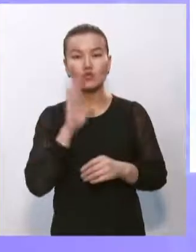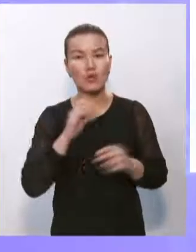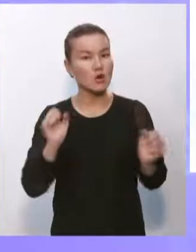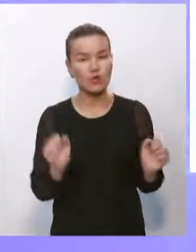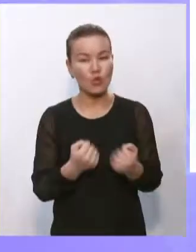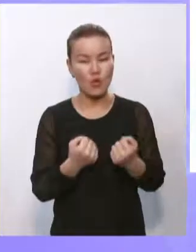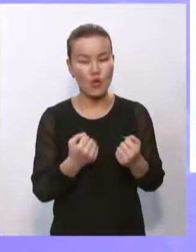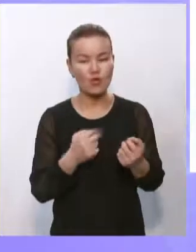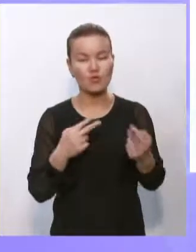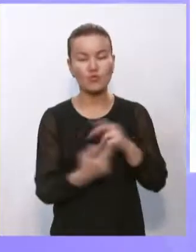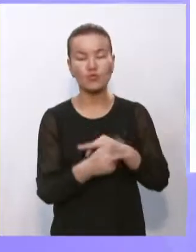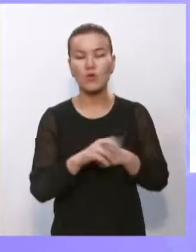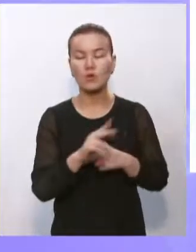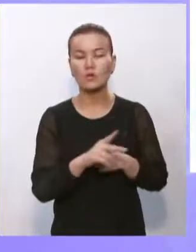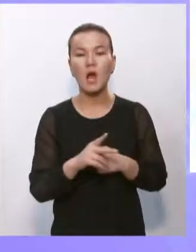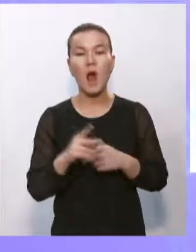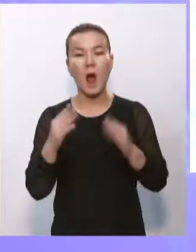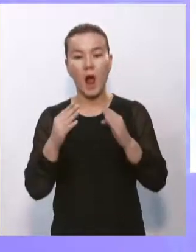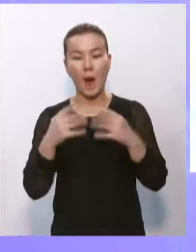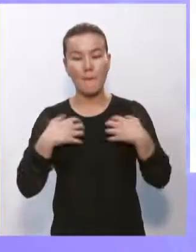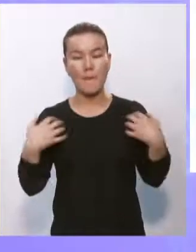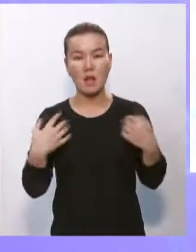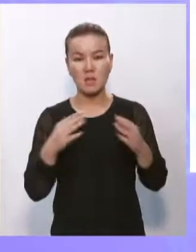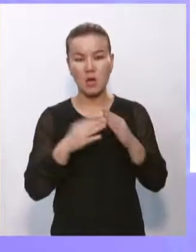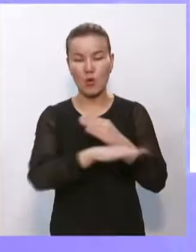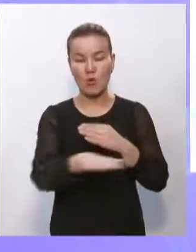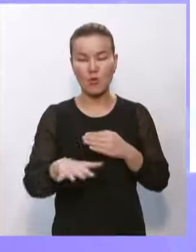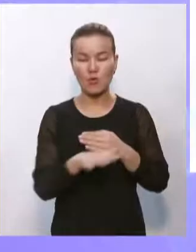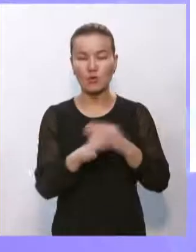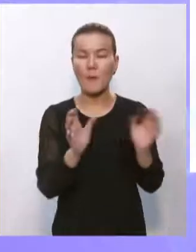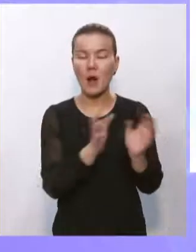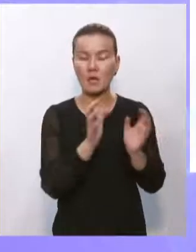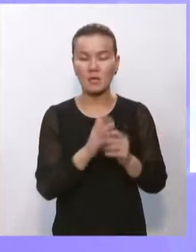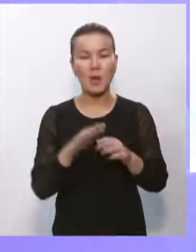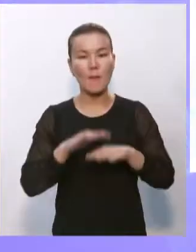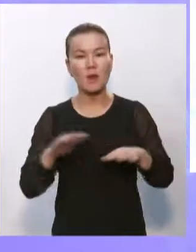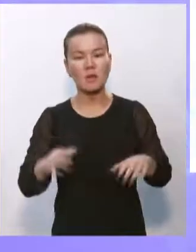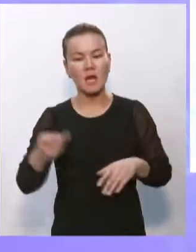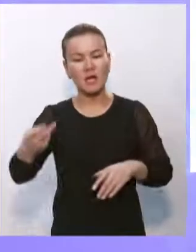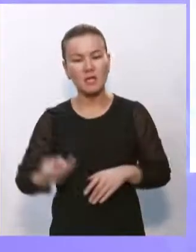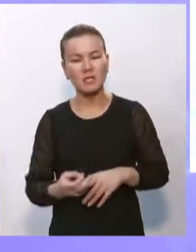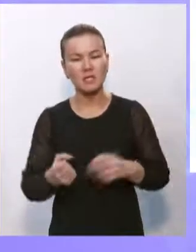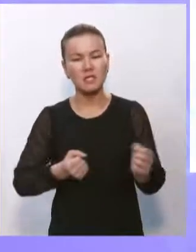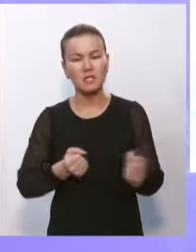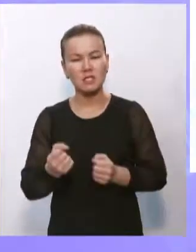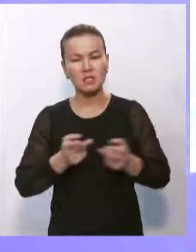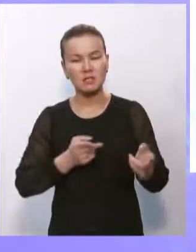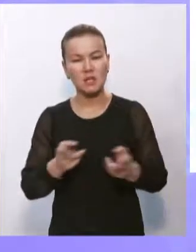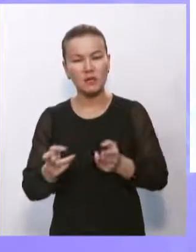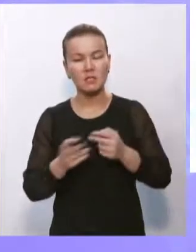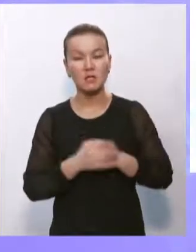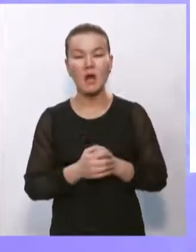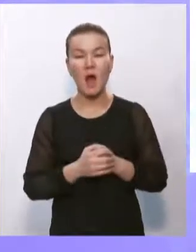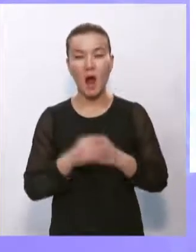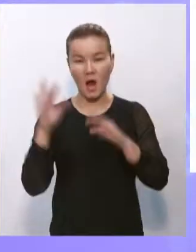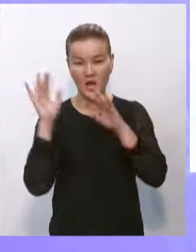Мал короодо багылат. Балдар чана, лыжа, коньки тебишет. Кардан киши